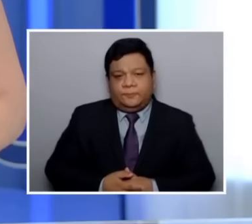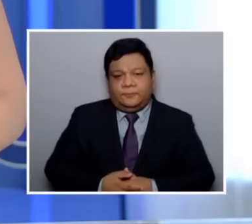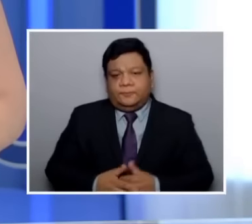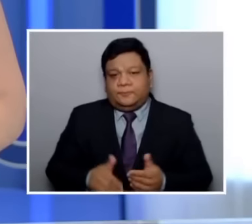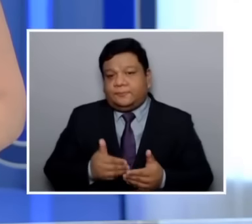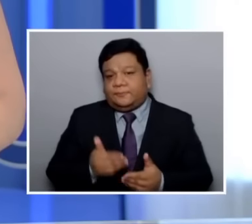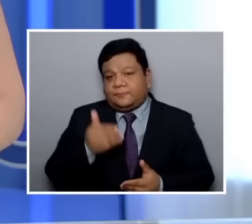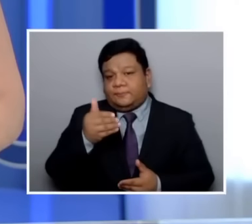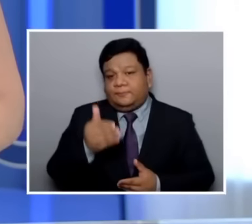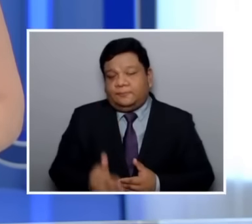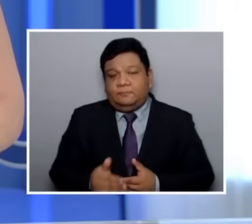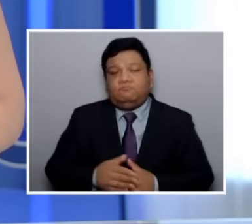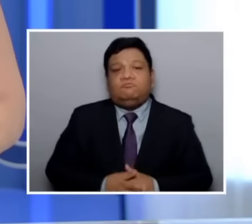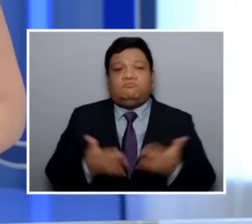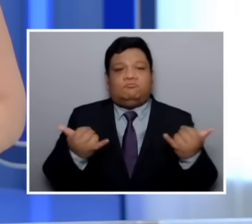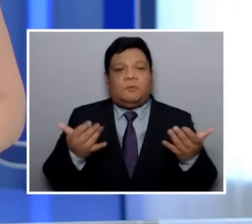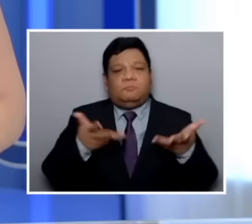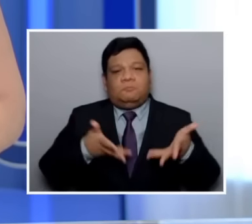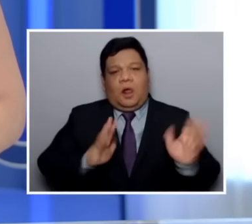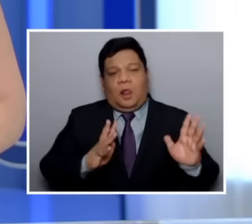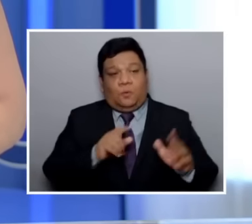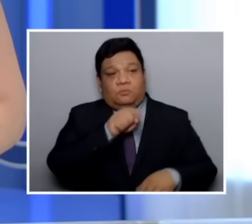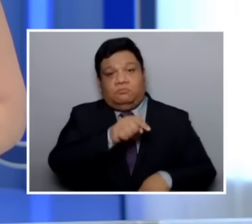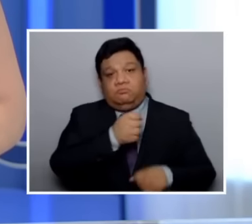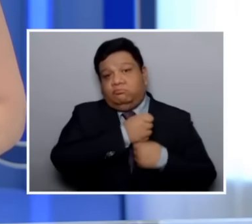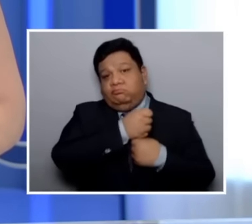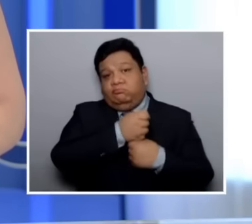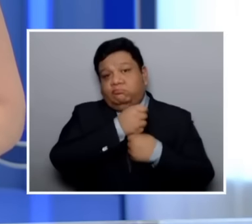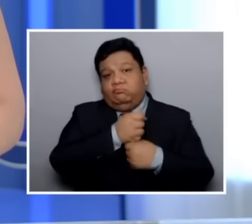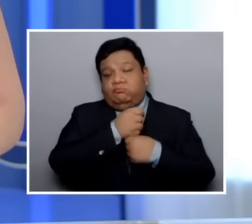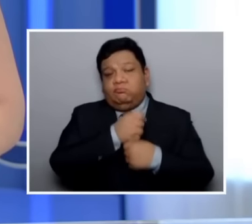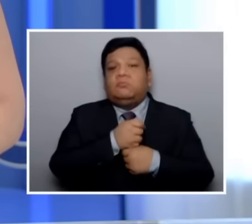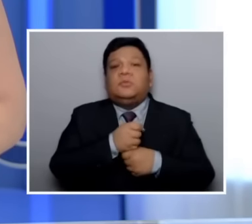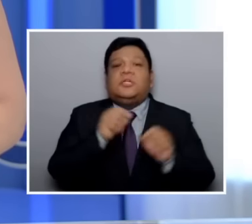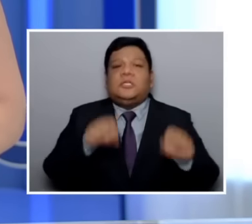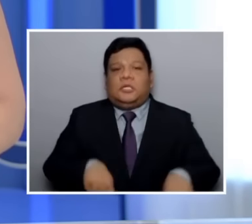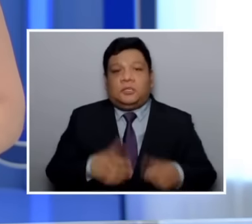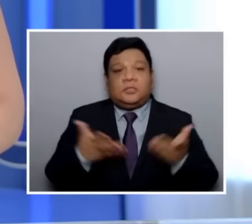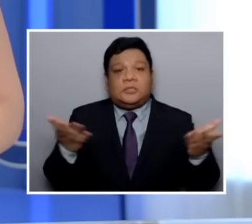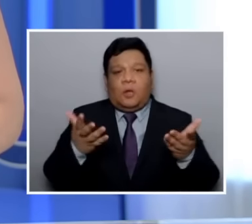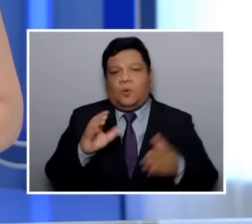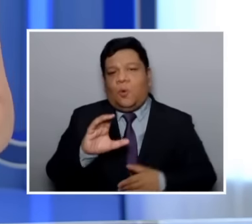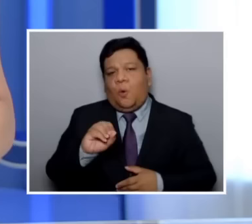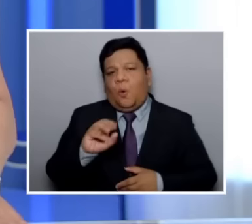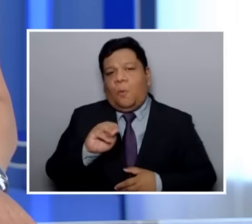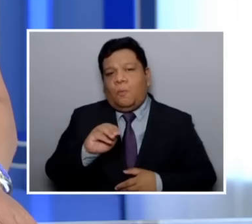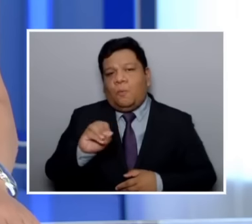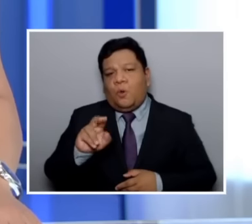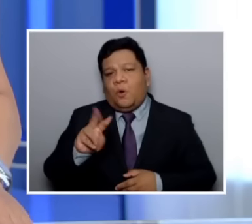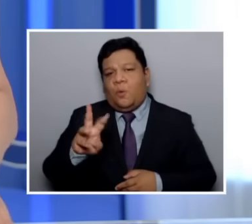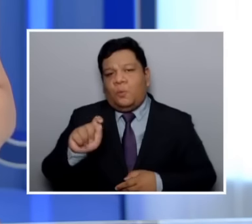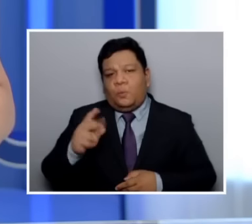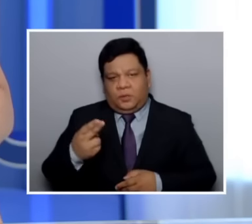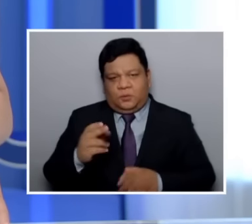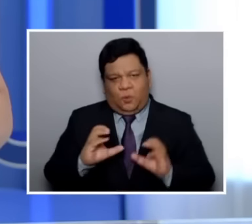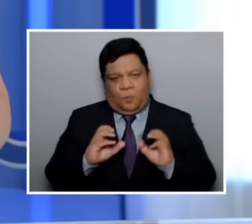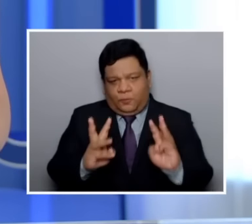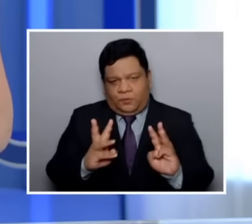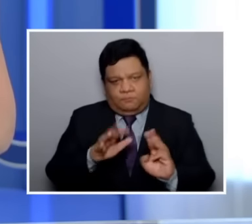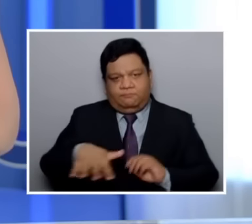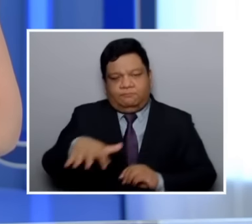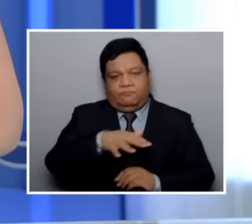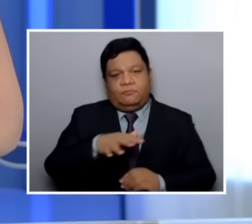Pinayagan ng magsagawa ng programa ang mga militanteng grupo sa Commonwealth Avenue sa araw ng State of the Nation Address ni Pangulong